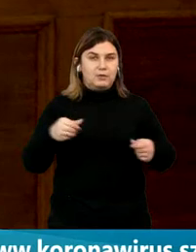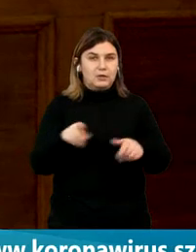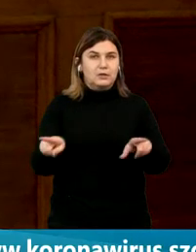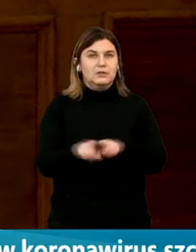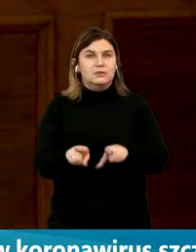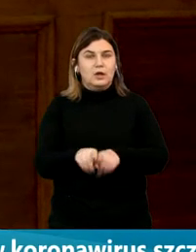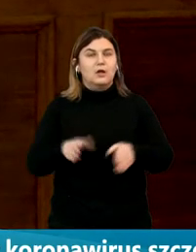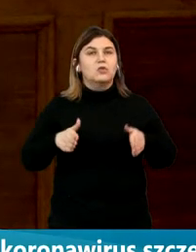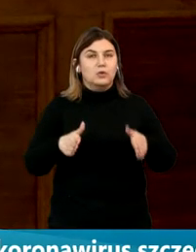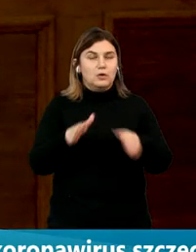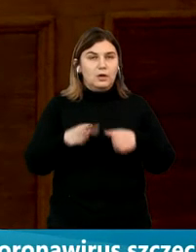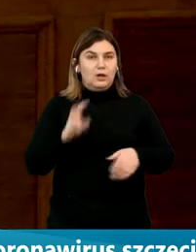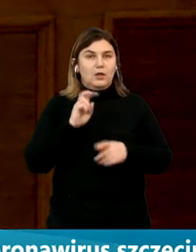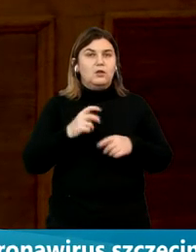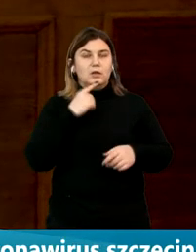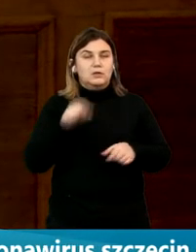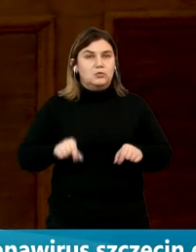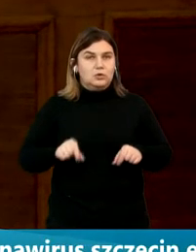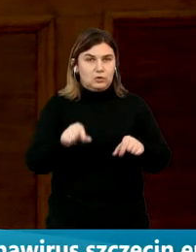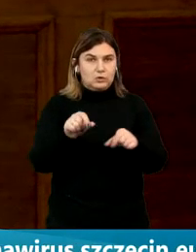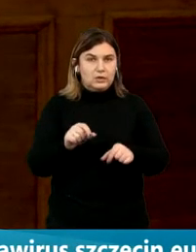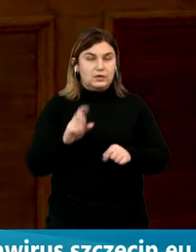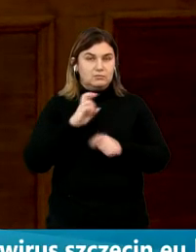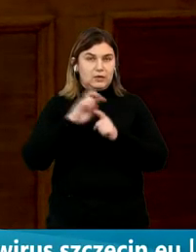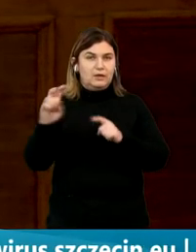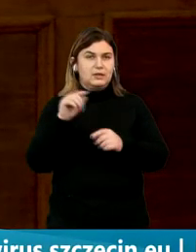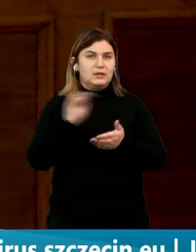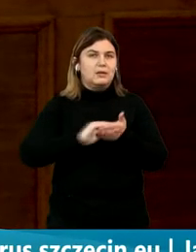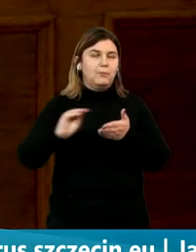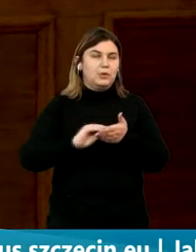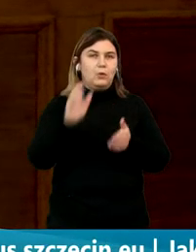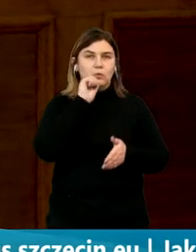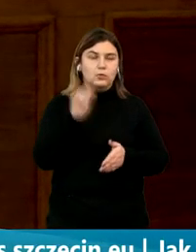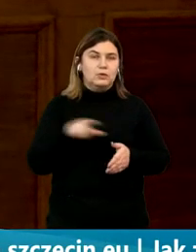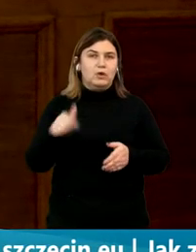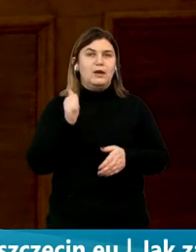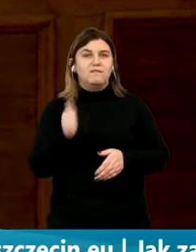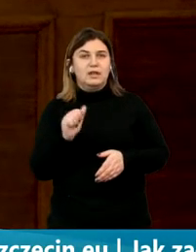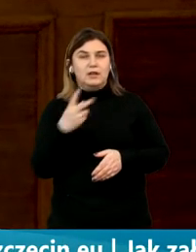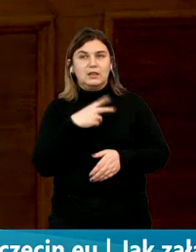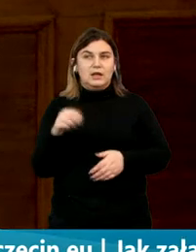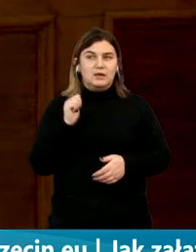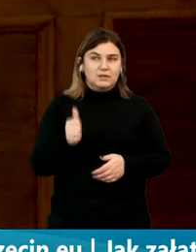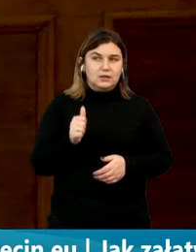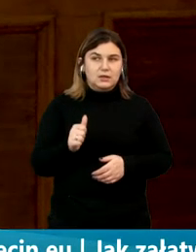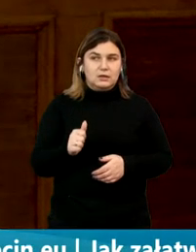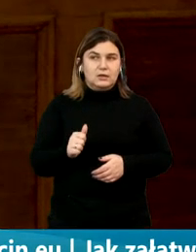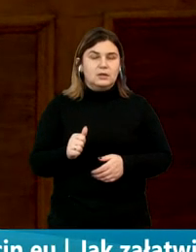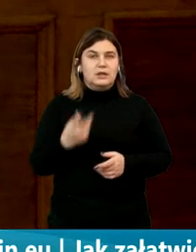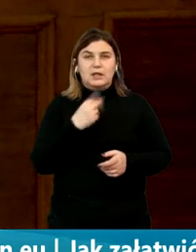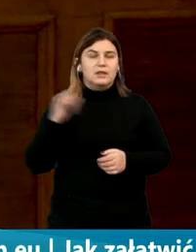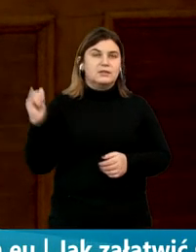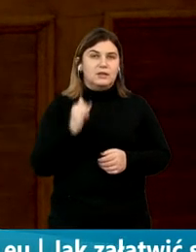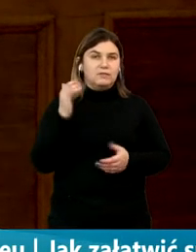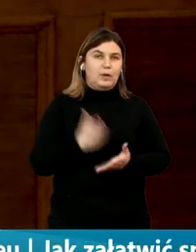jak i torowisko tramwajowe. No tak są te regulacje unijne skonstruowane, że są wydatki kwalifikowane i niekwalifikowane, więc nie zawsze to